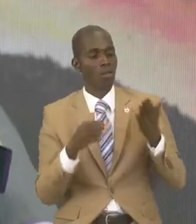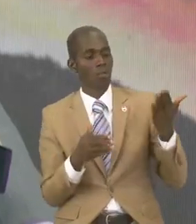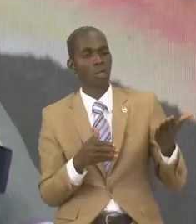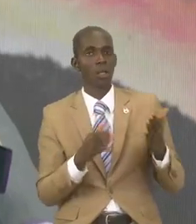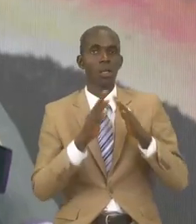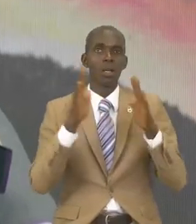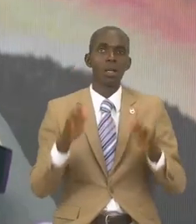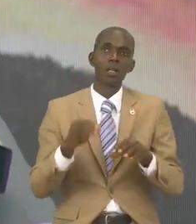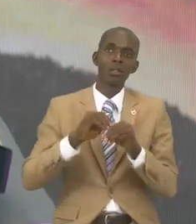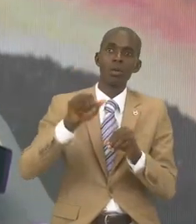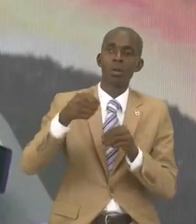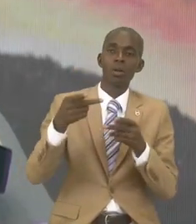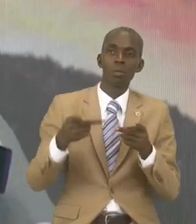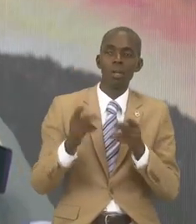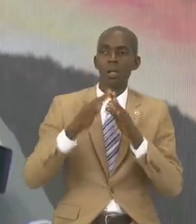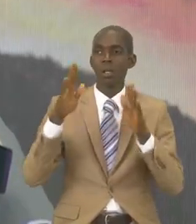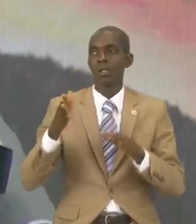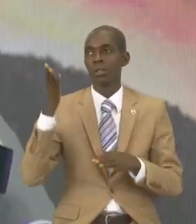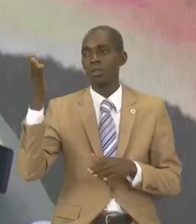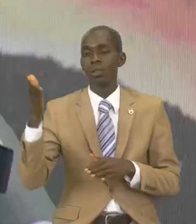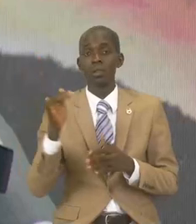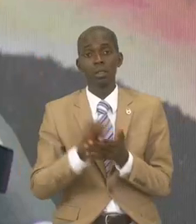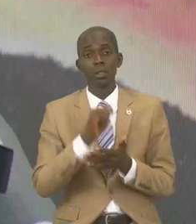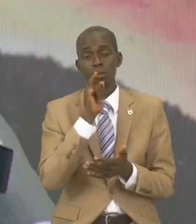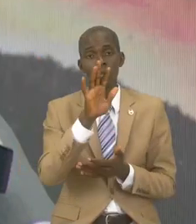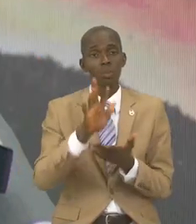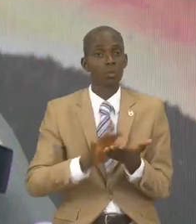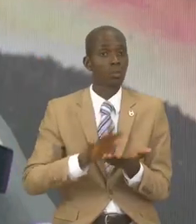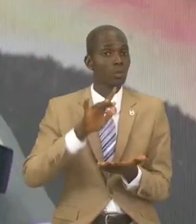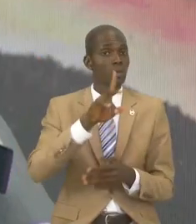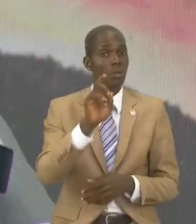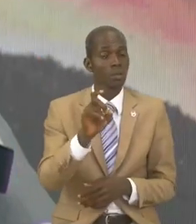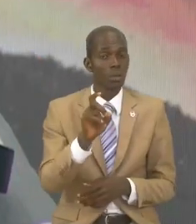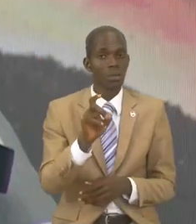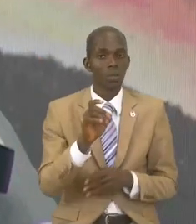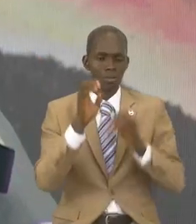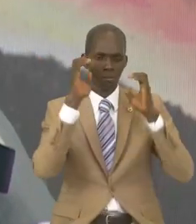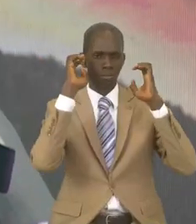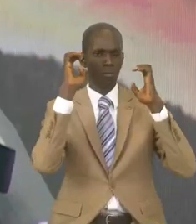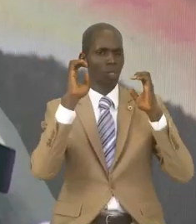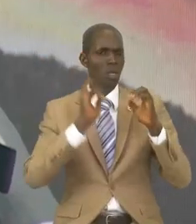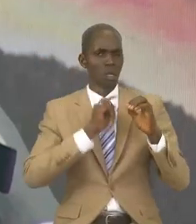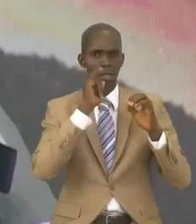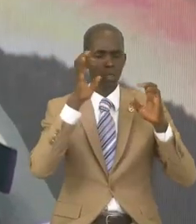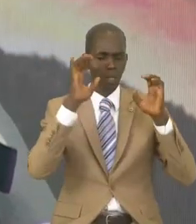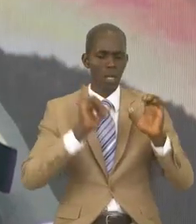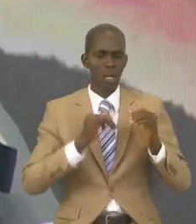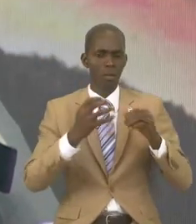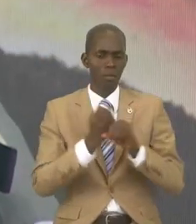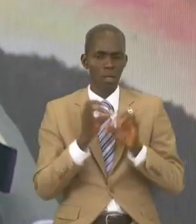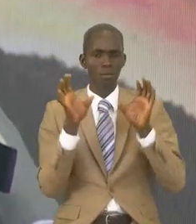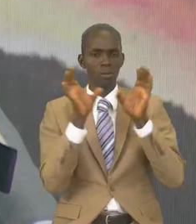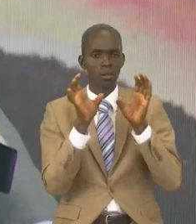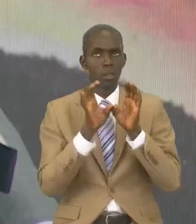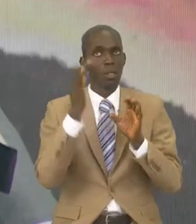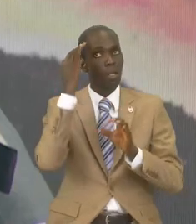une maison dans, là-bas, une maison ailleurs. Qu'est-ce qui fait ta gloire? Les études, les diplômes,